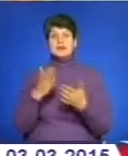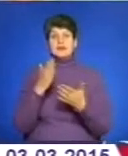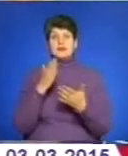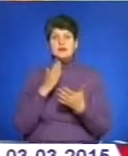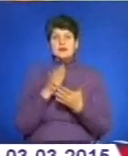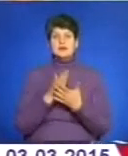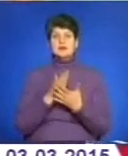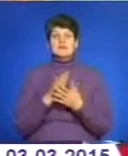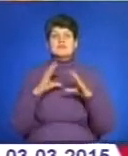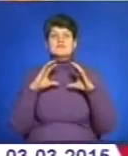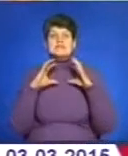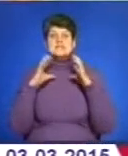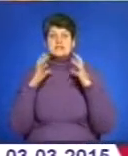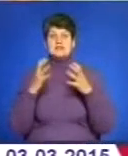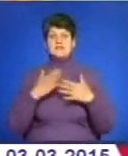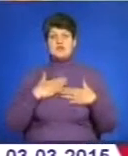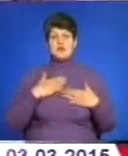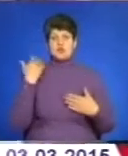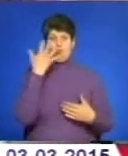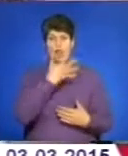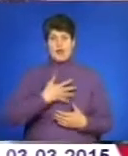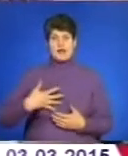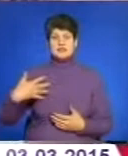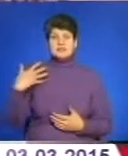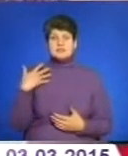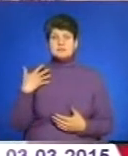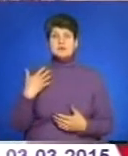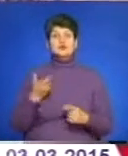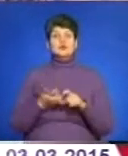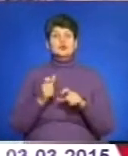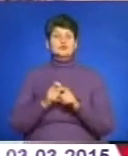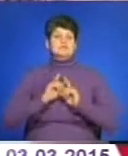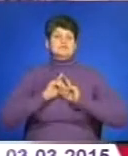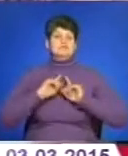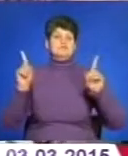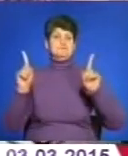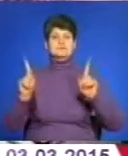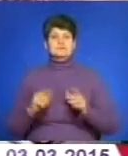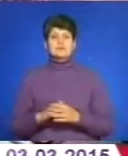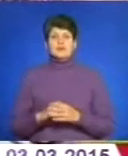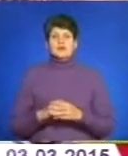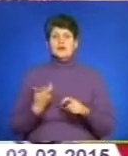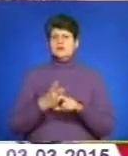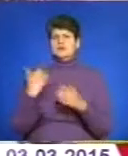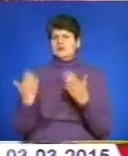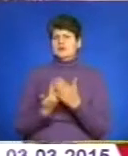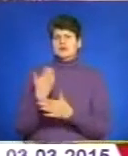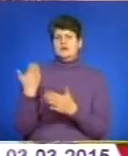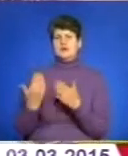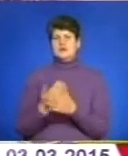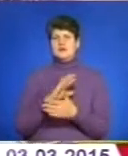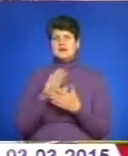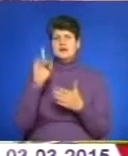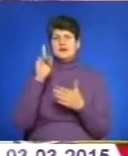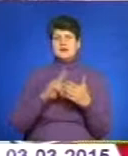як у Всесвіті, так і в нашому організмі. Дуже подобається, дуже незвично. Дуже ново і не віриться,